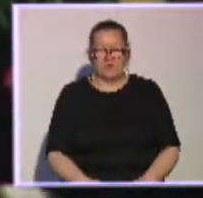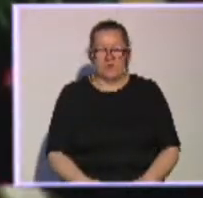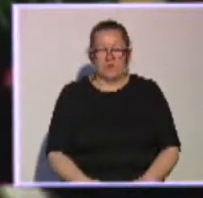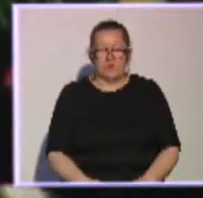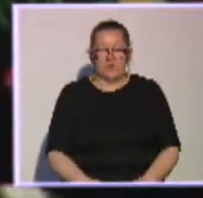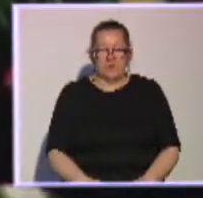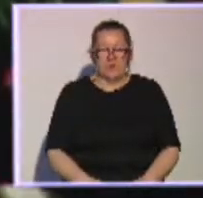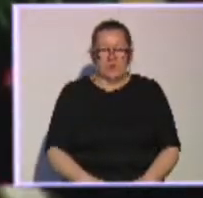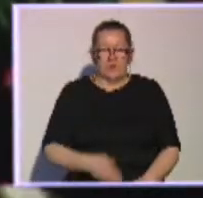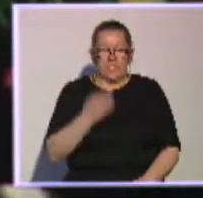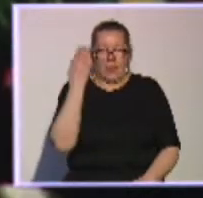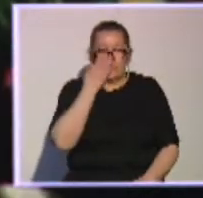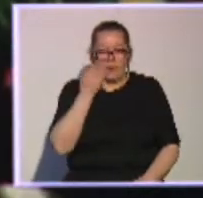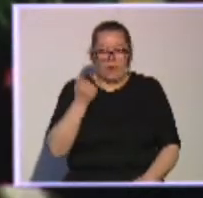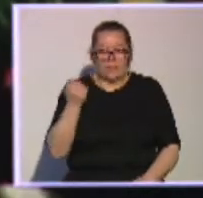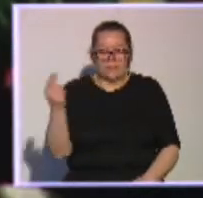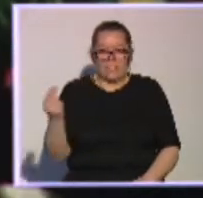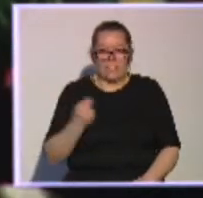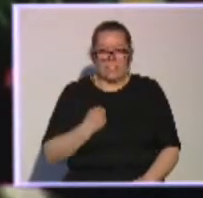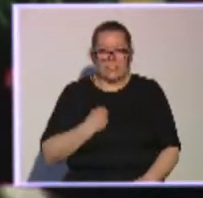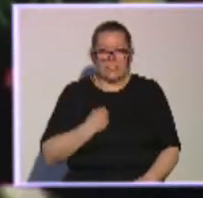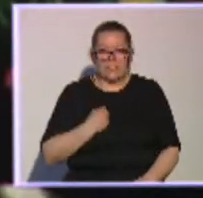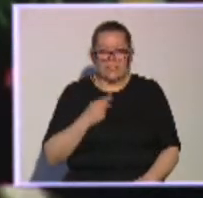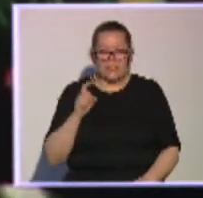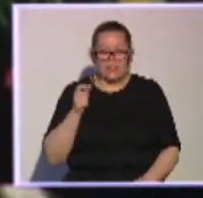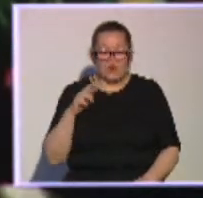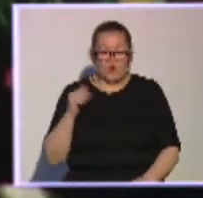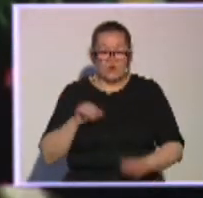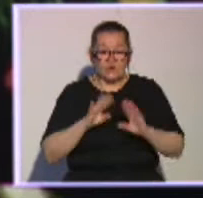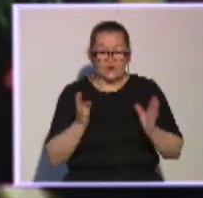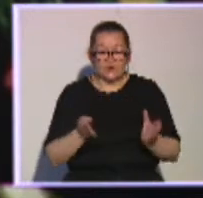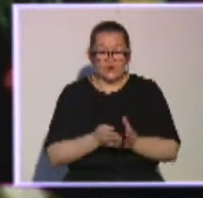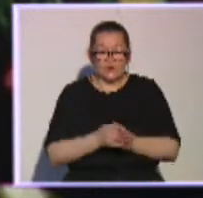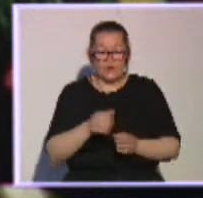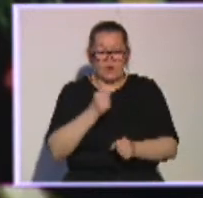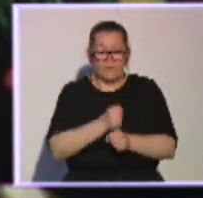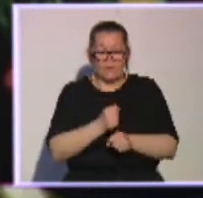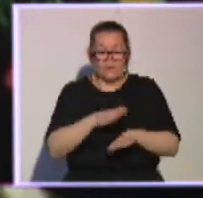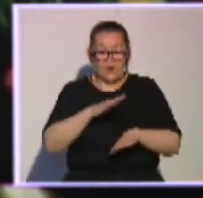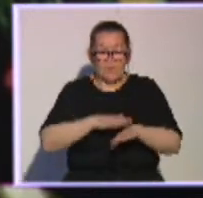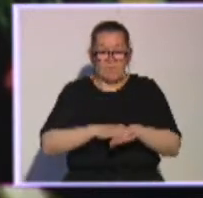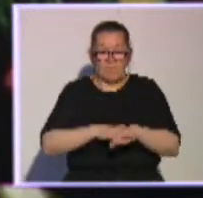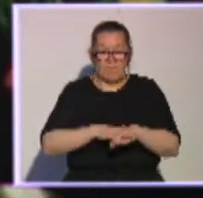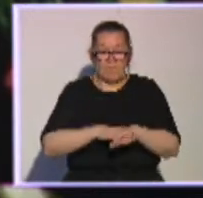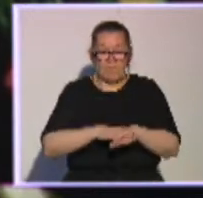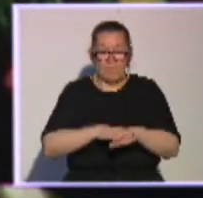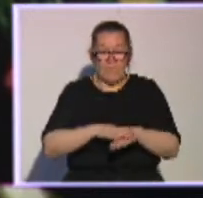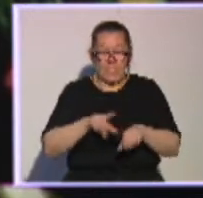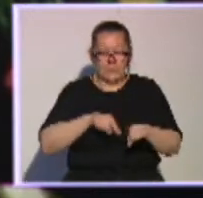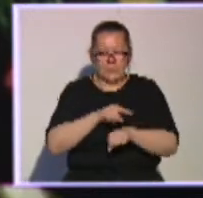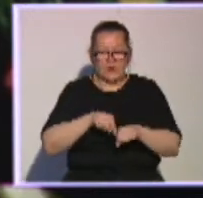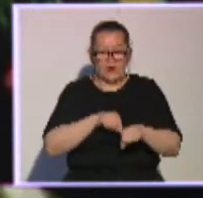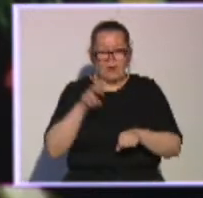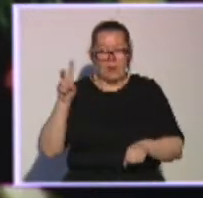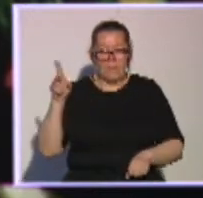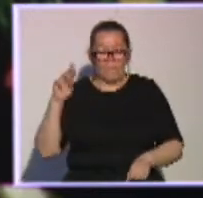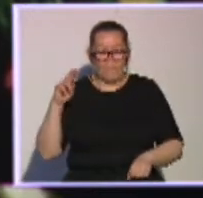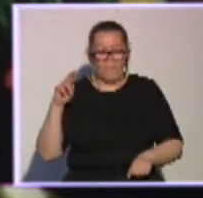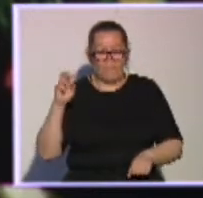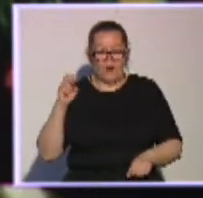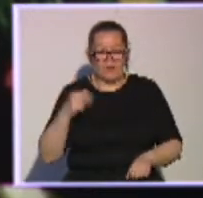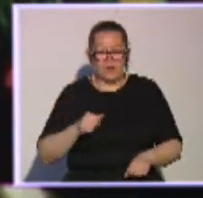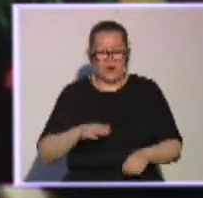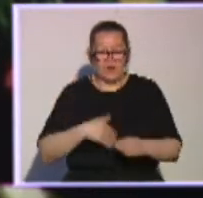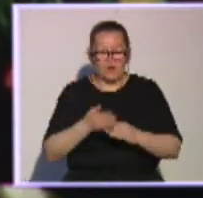Procesul educațional a revenit la normal în Dolj. Toate școlile și grădinițele din județ funcționează de ieri în scenariul verde. Se întâmplă acest lucru după